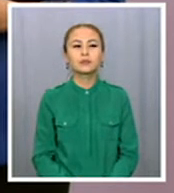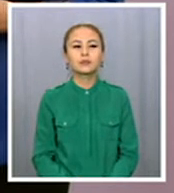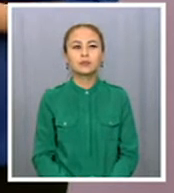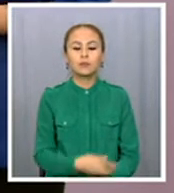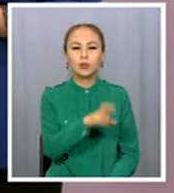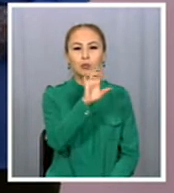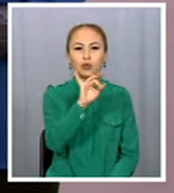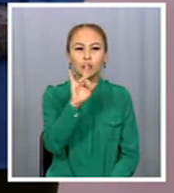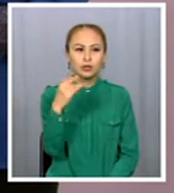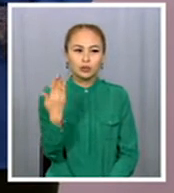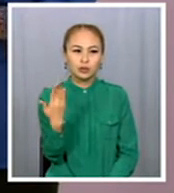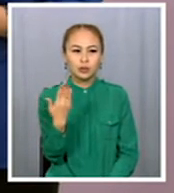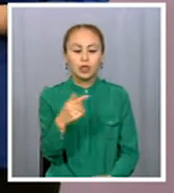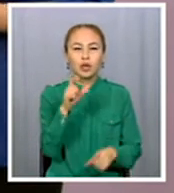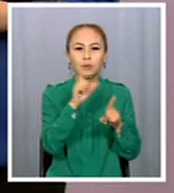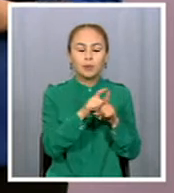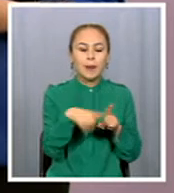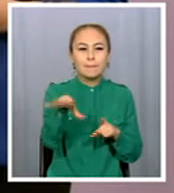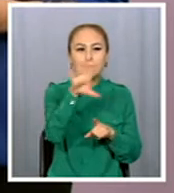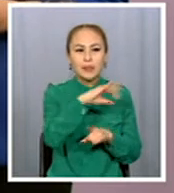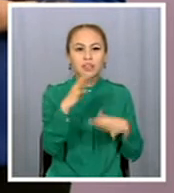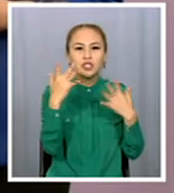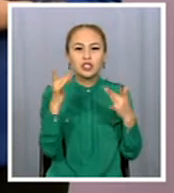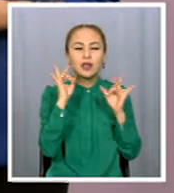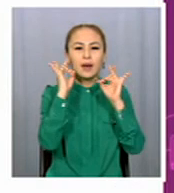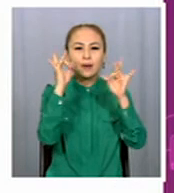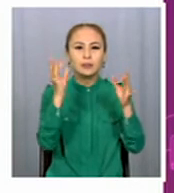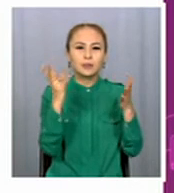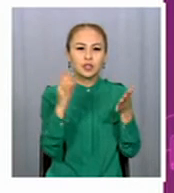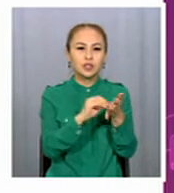Бұрыш. Сөзде барлығы неше әріп, неше дыбыс бар?